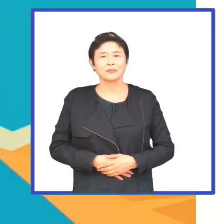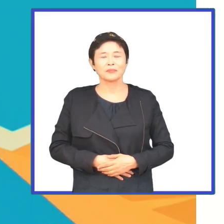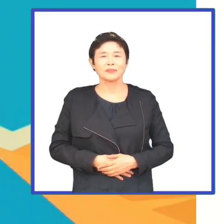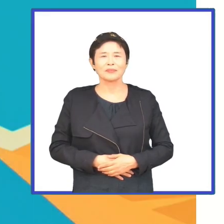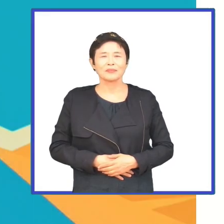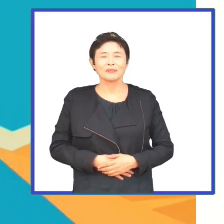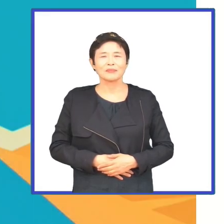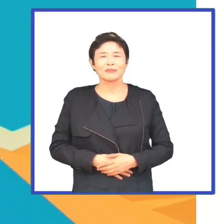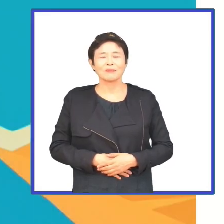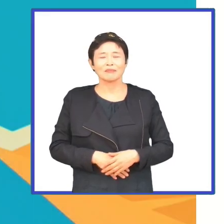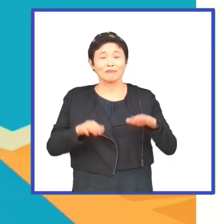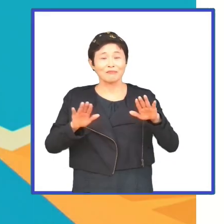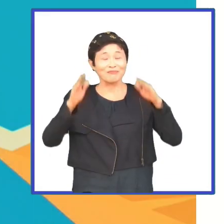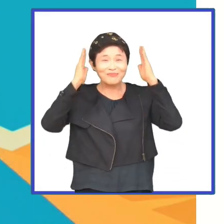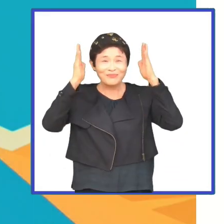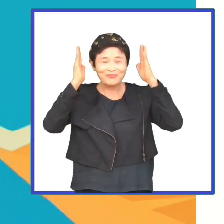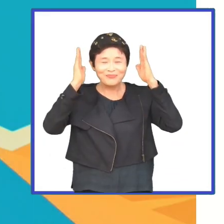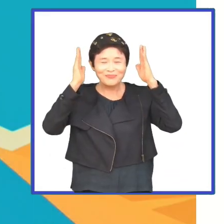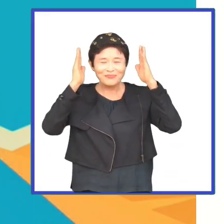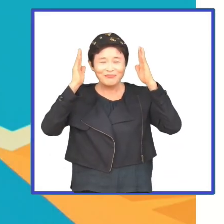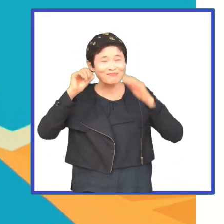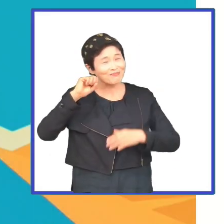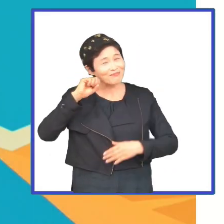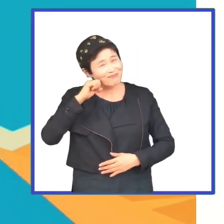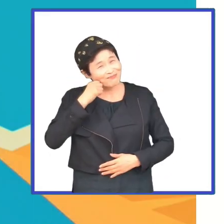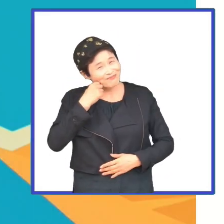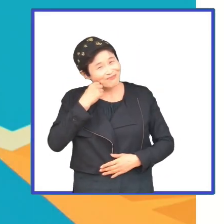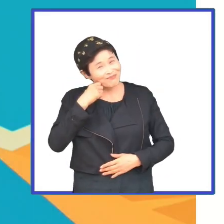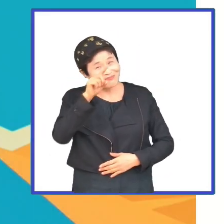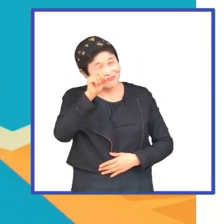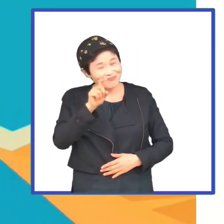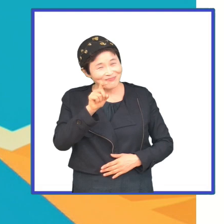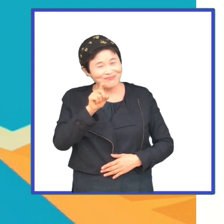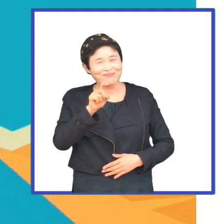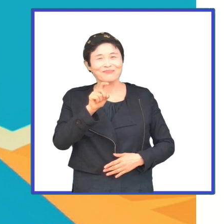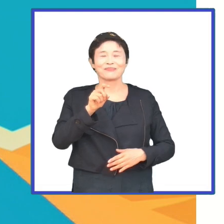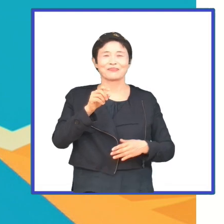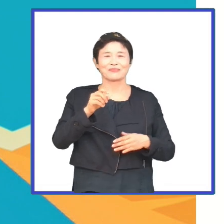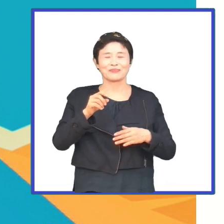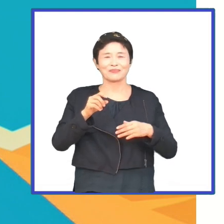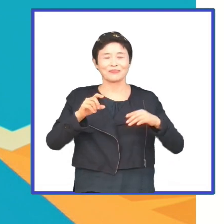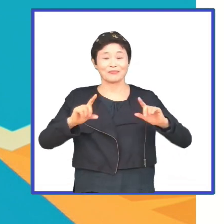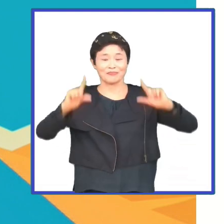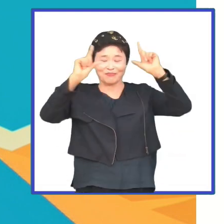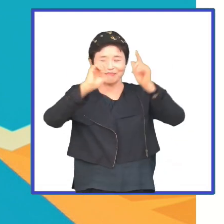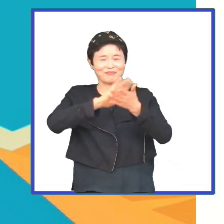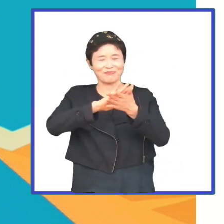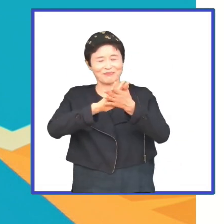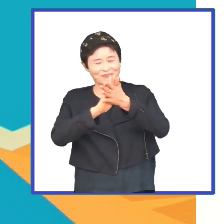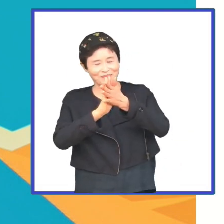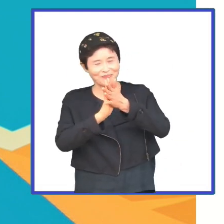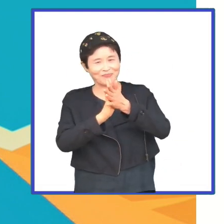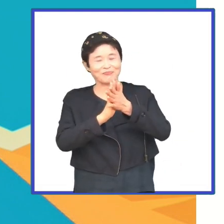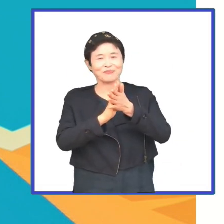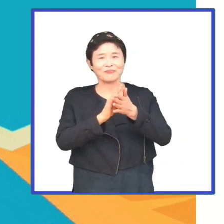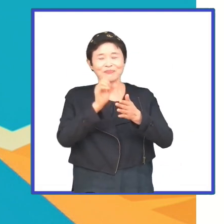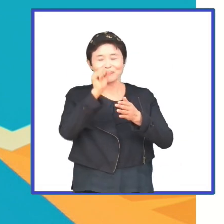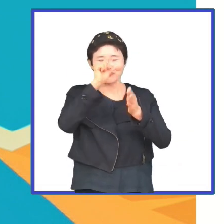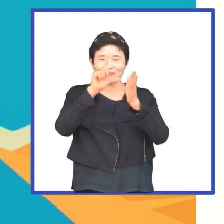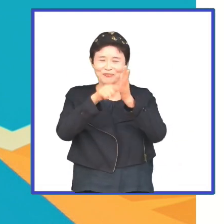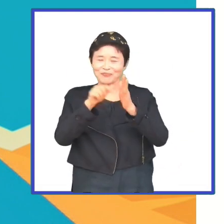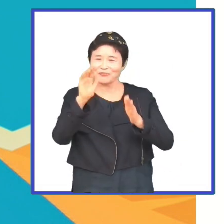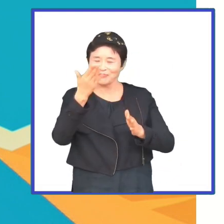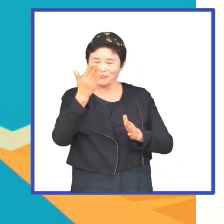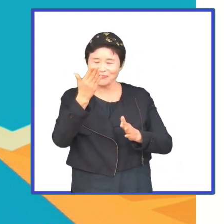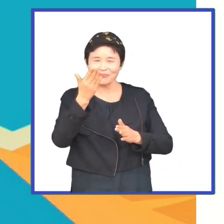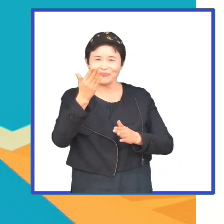친구들 오늘 수업 잘 들었나요? 어렵진 않았나요? 친구들에게 기후변화에 대해 알아볼 수 있는 좋은 시간이 되었기를